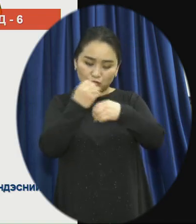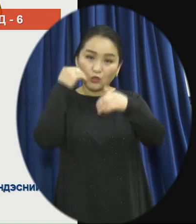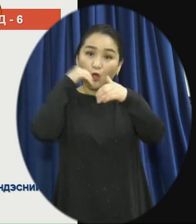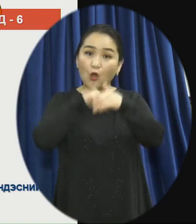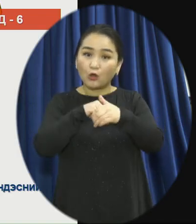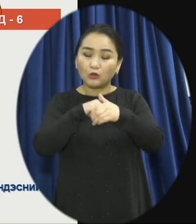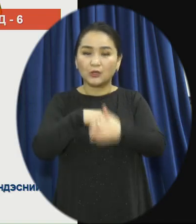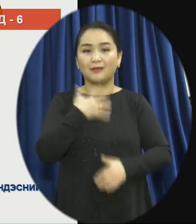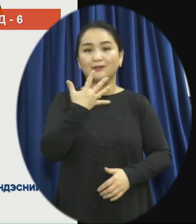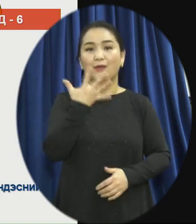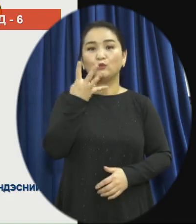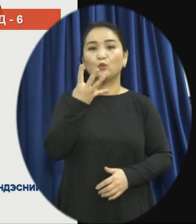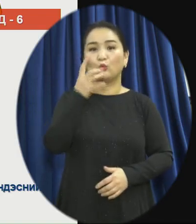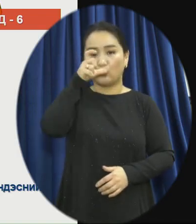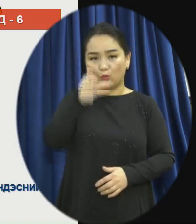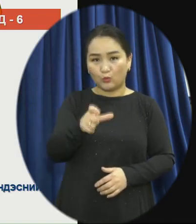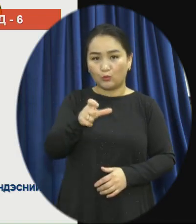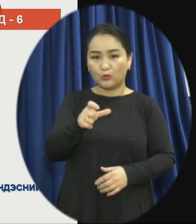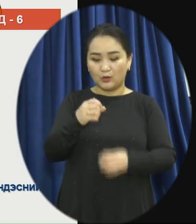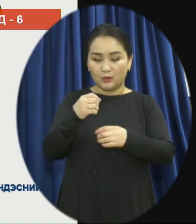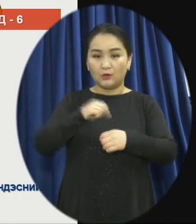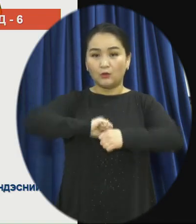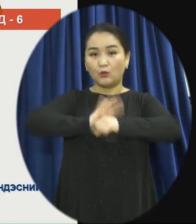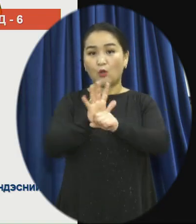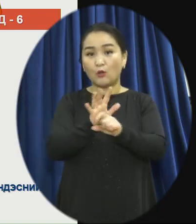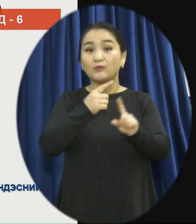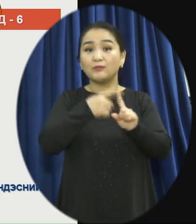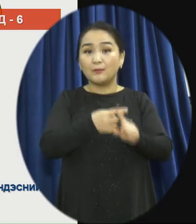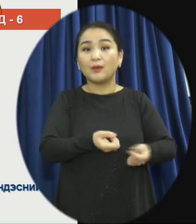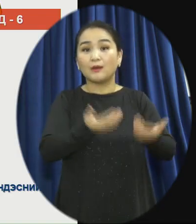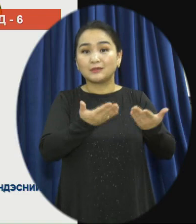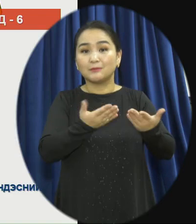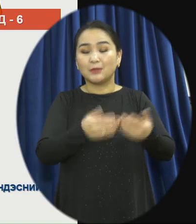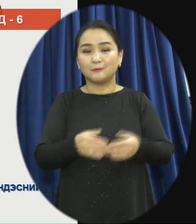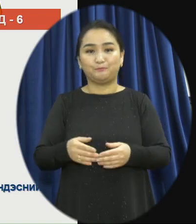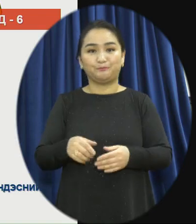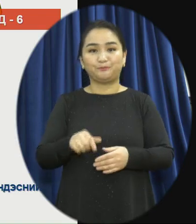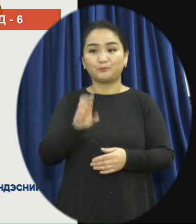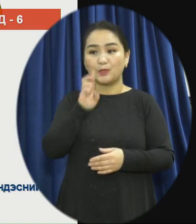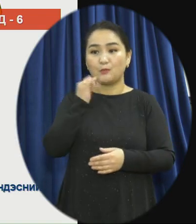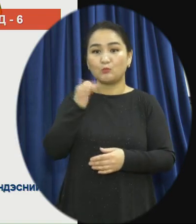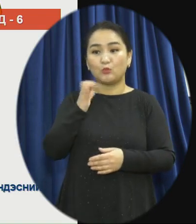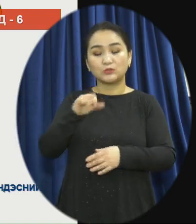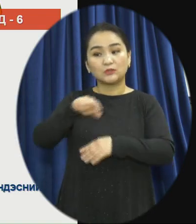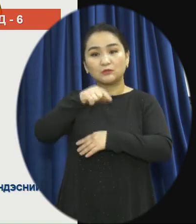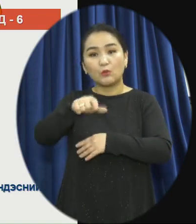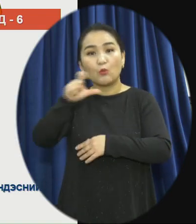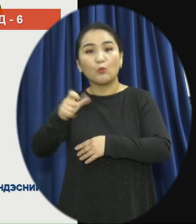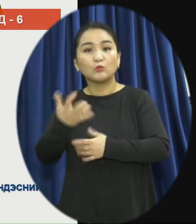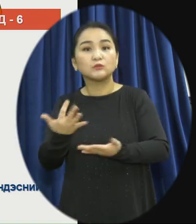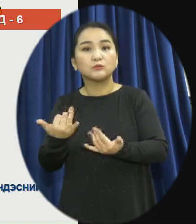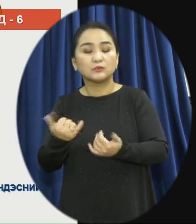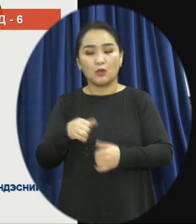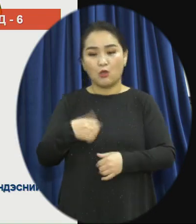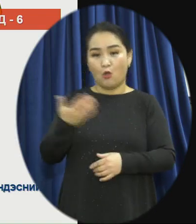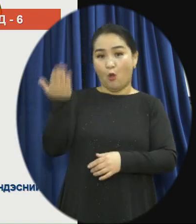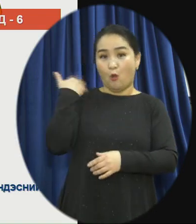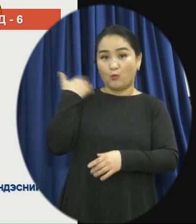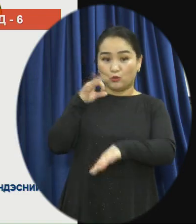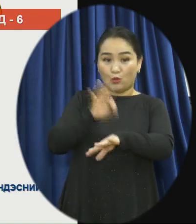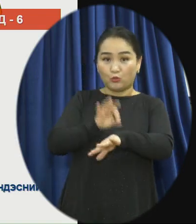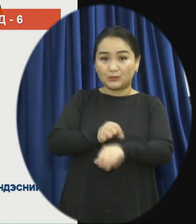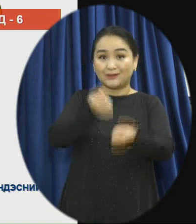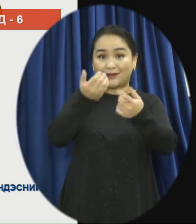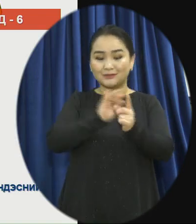авахад 54 хүнээс нь коронавирус илэрсэн байна. За бусад тохиолдлууд нь бол өмнөх батлагдсан